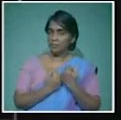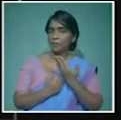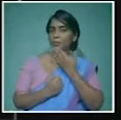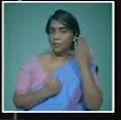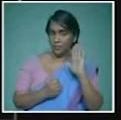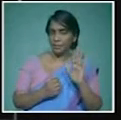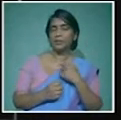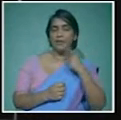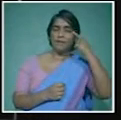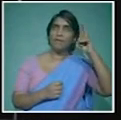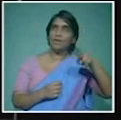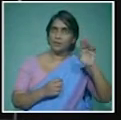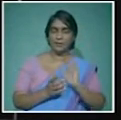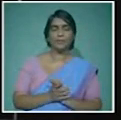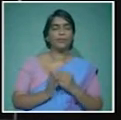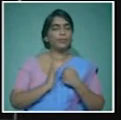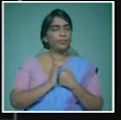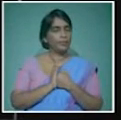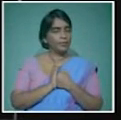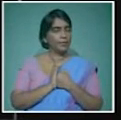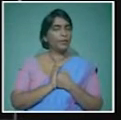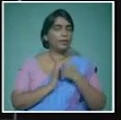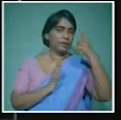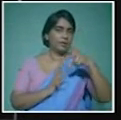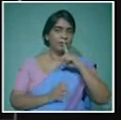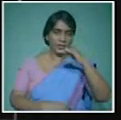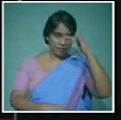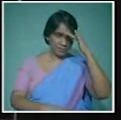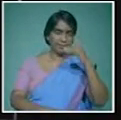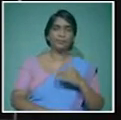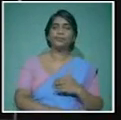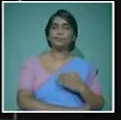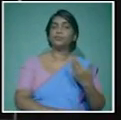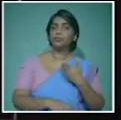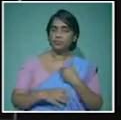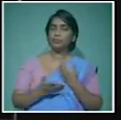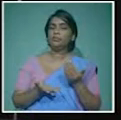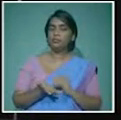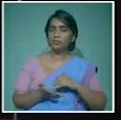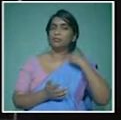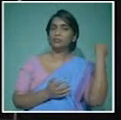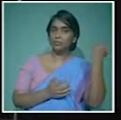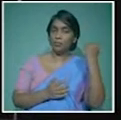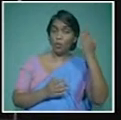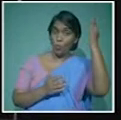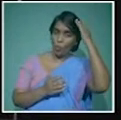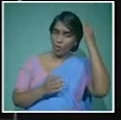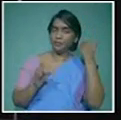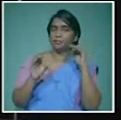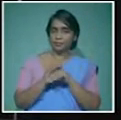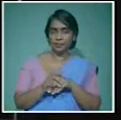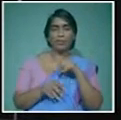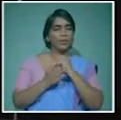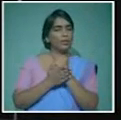හැකියාව ලැබෙනවා කියලා විශ්වාස කරනවා. ගරු නියෝජ්‍ය කතානායකතුමනි මම නැවත මගේ කතාවේ මුලටම එනවා.